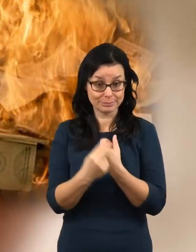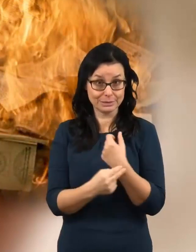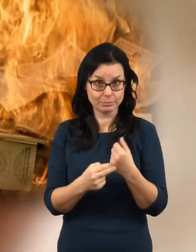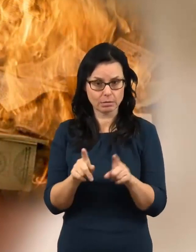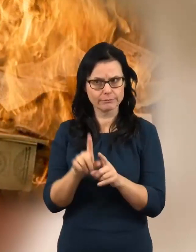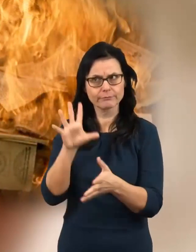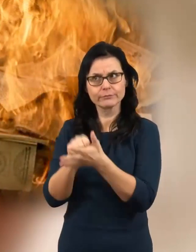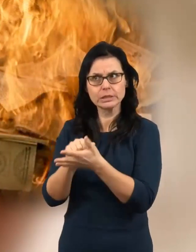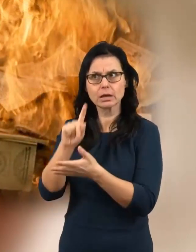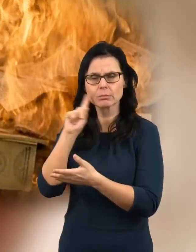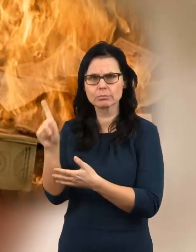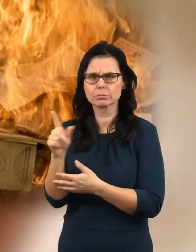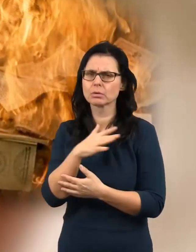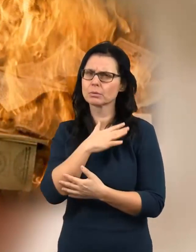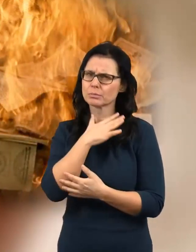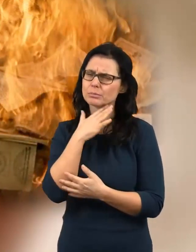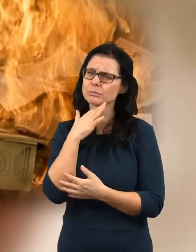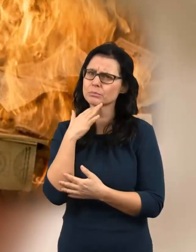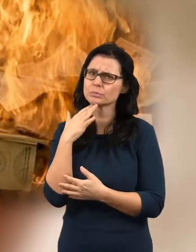velmi mnoho.